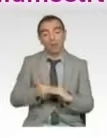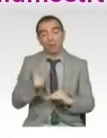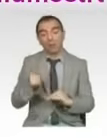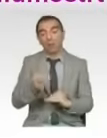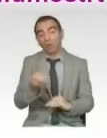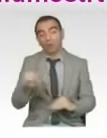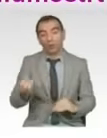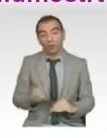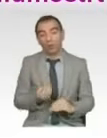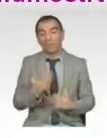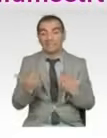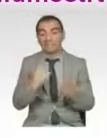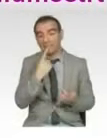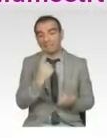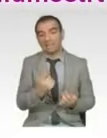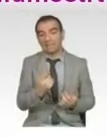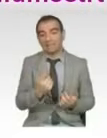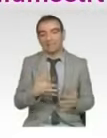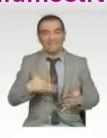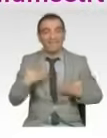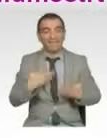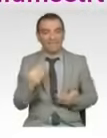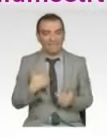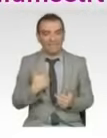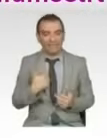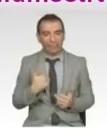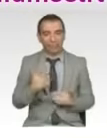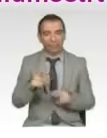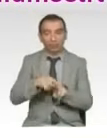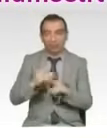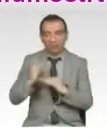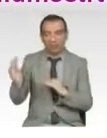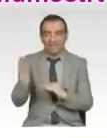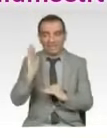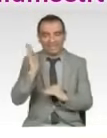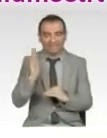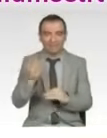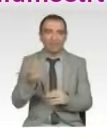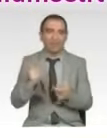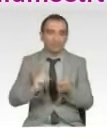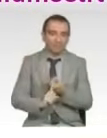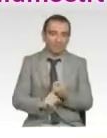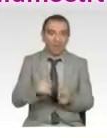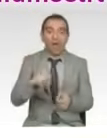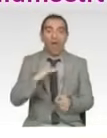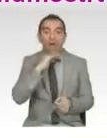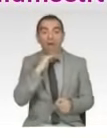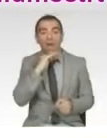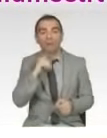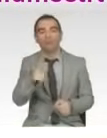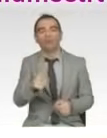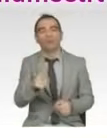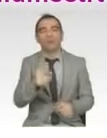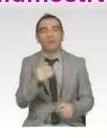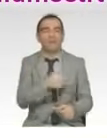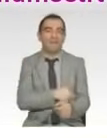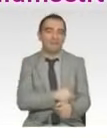böyle nasıl diyeyim, sevindim yani, işte yurt dışına gideceğim vesaire, işte bir Avrupa ülkesine